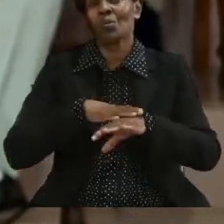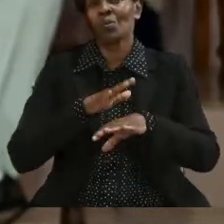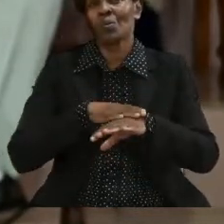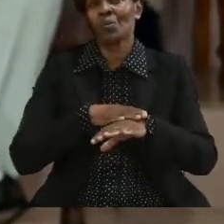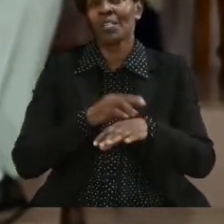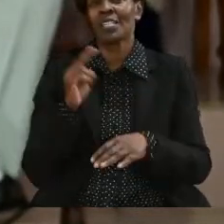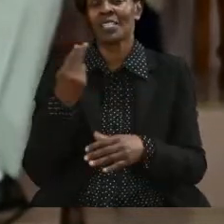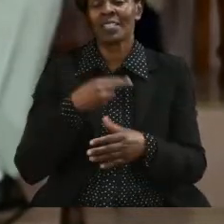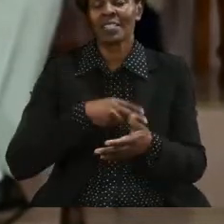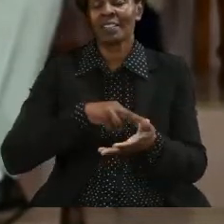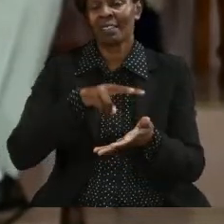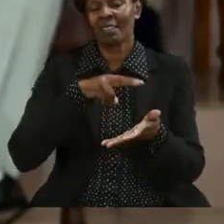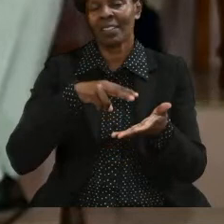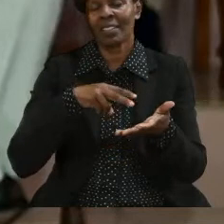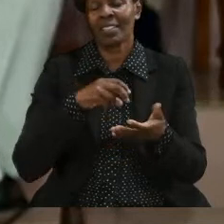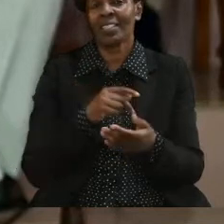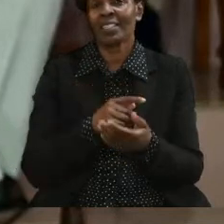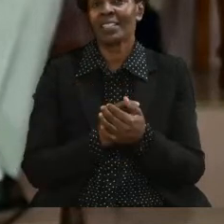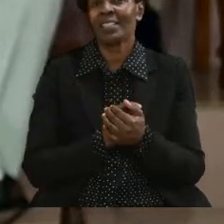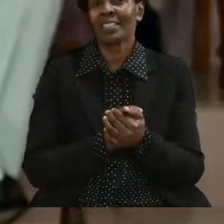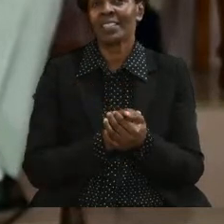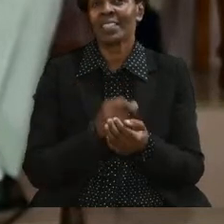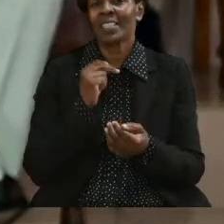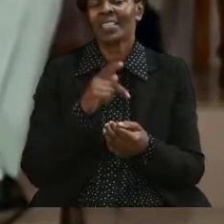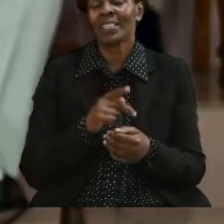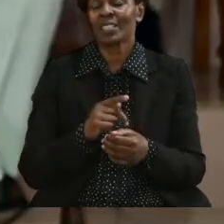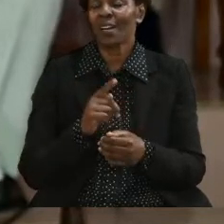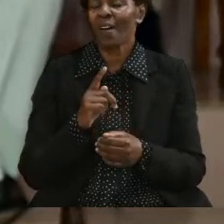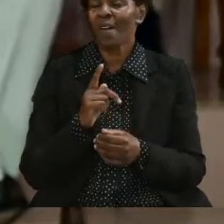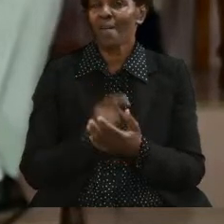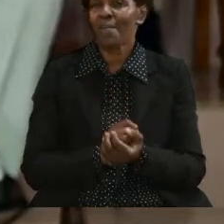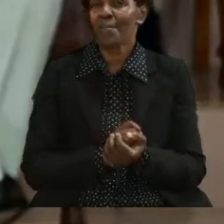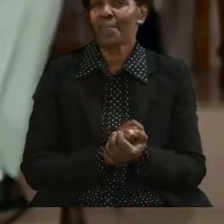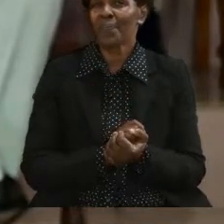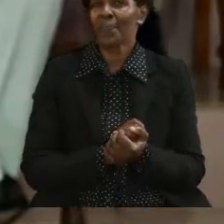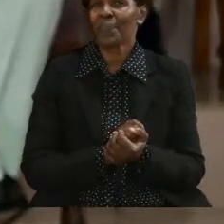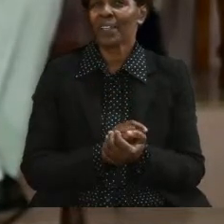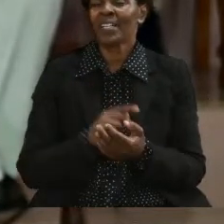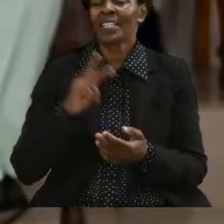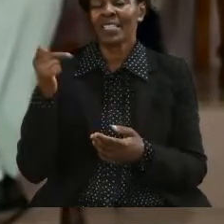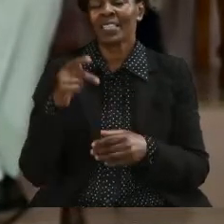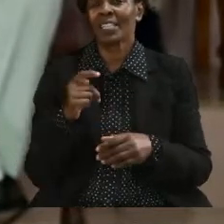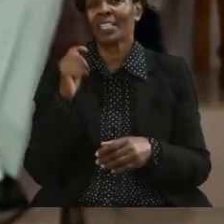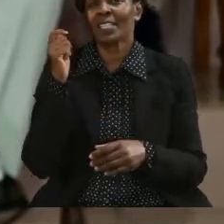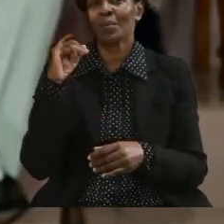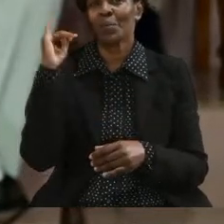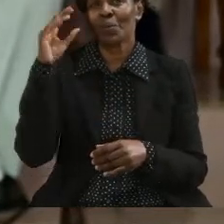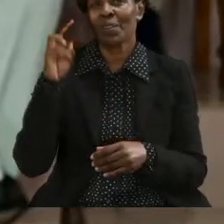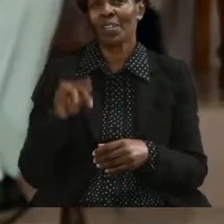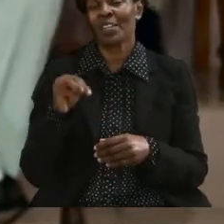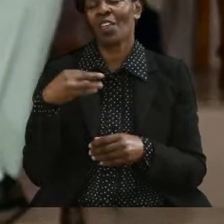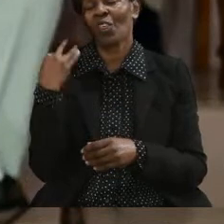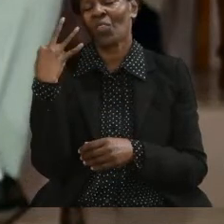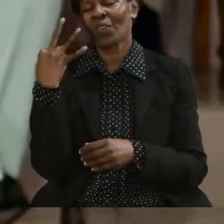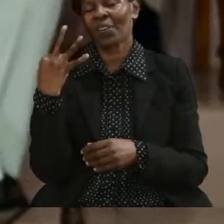ithoma rĩa kerĩ riumire Timotheo wa kerĩ